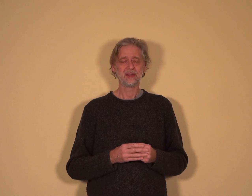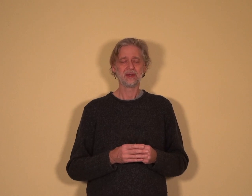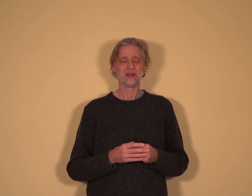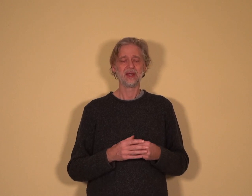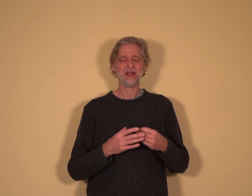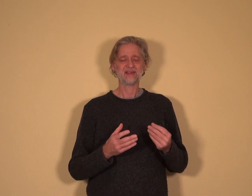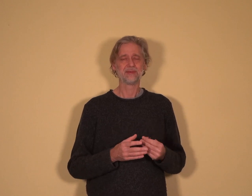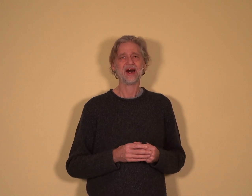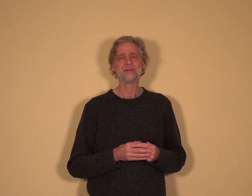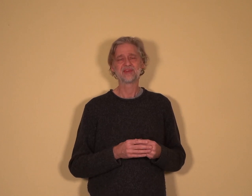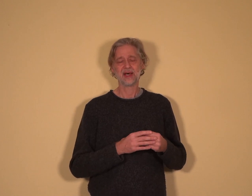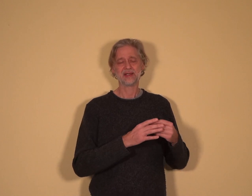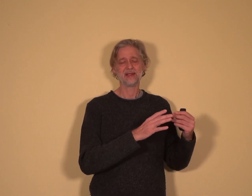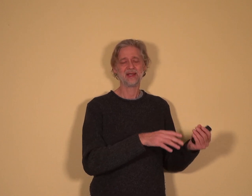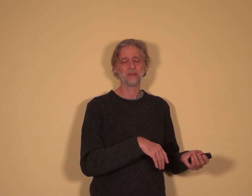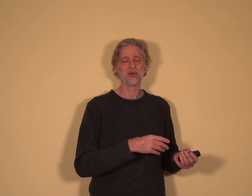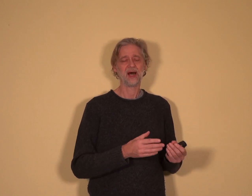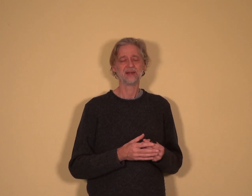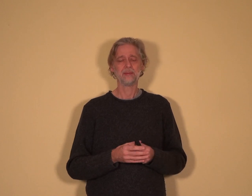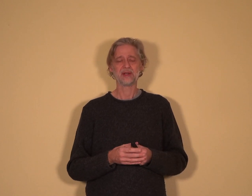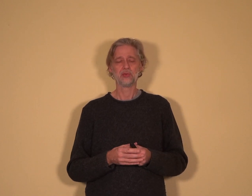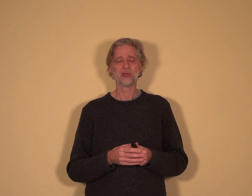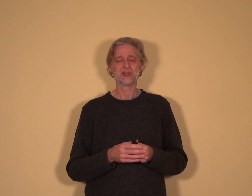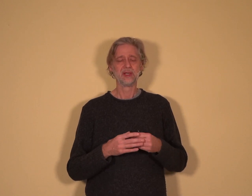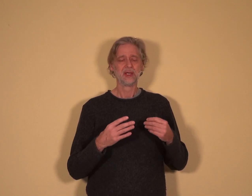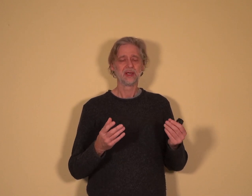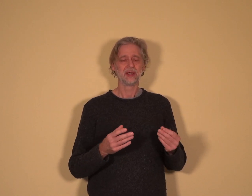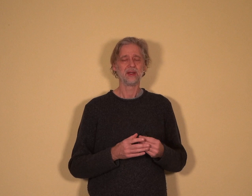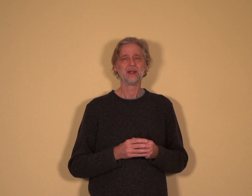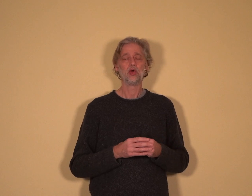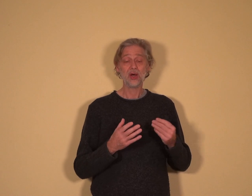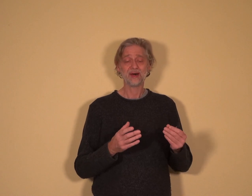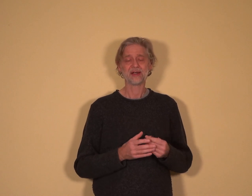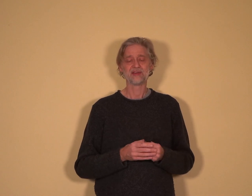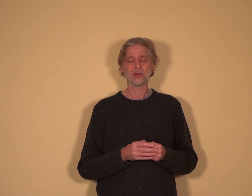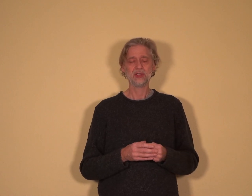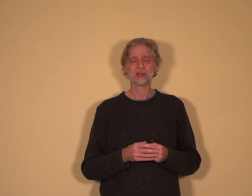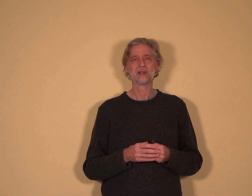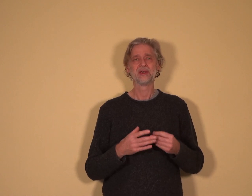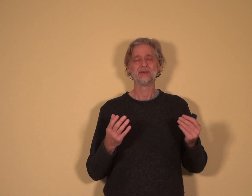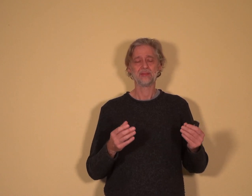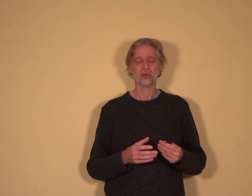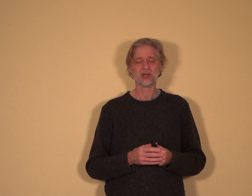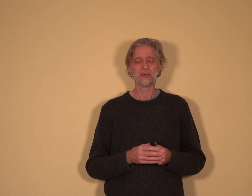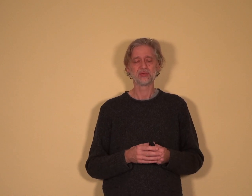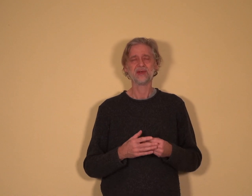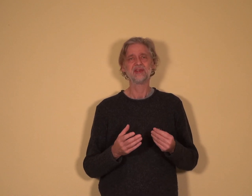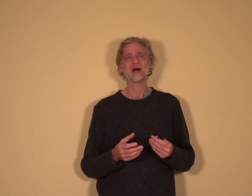Die letzte Warmzeit, in der die polaren Temperaturen höher waren als heute, die war